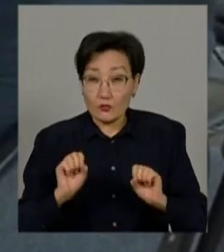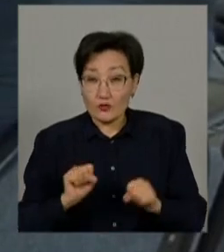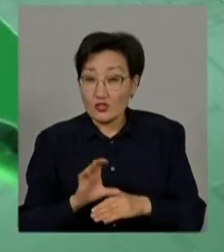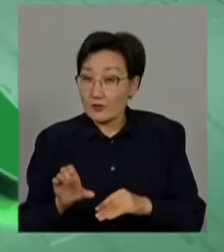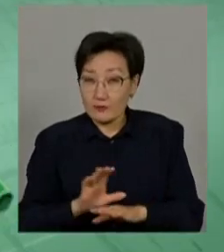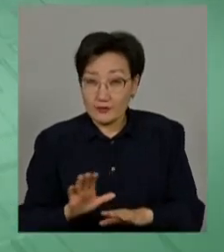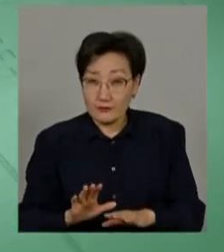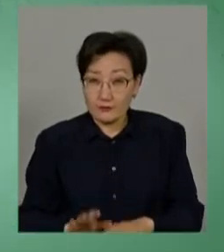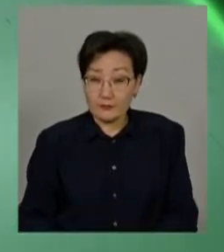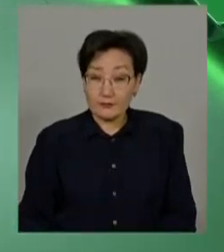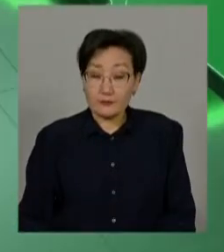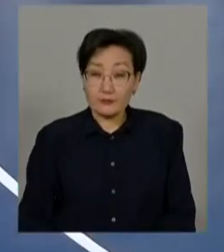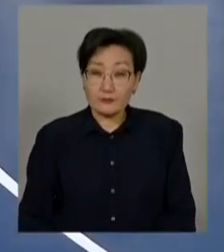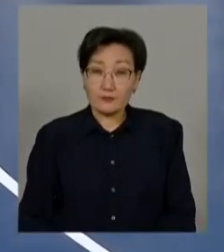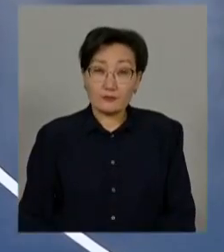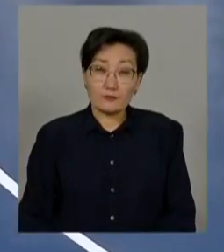жіберілмейді.